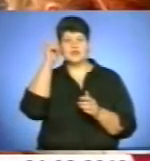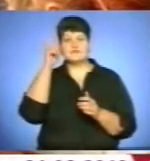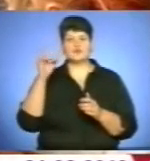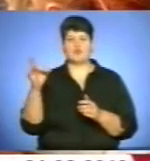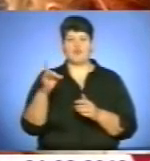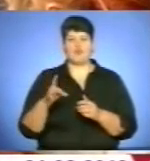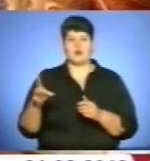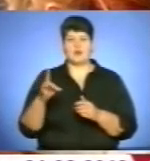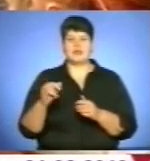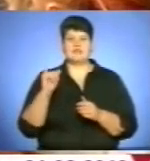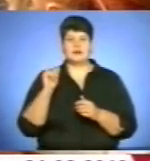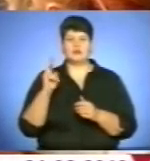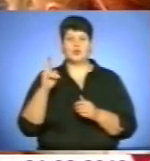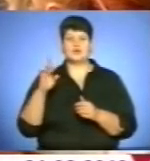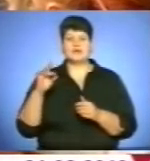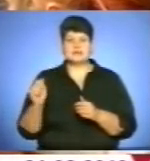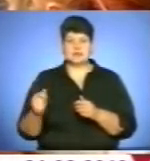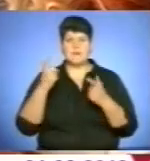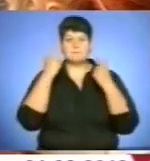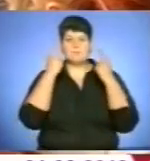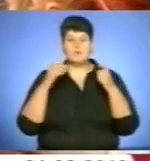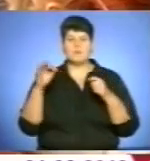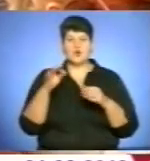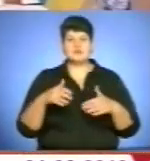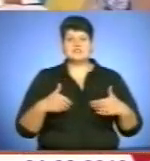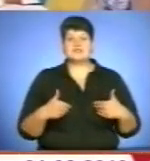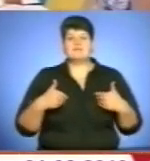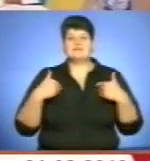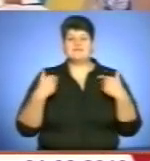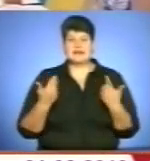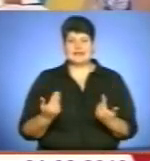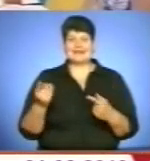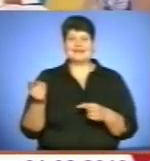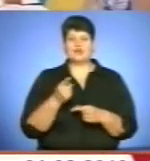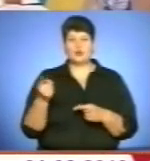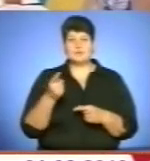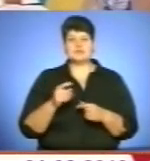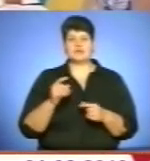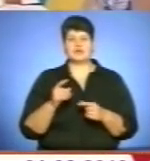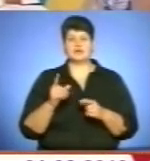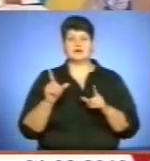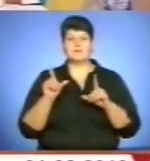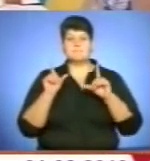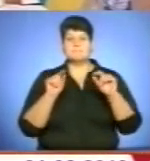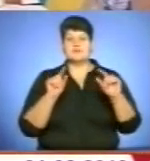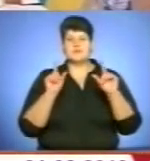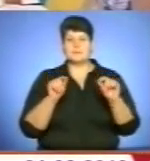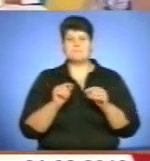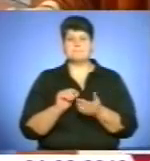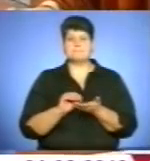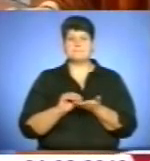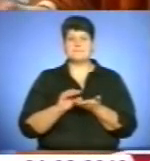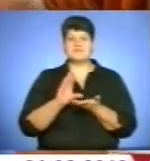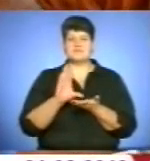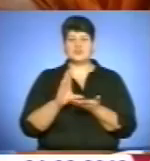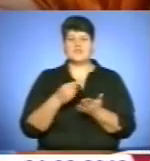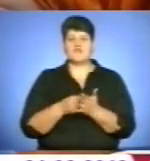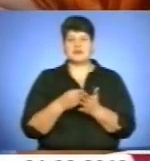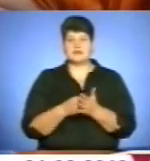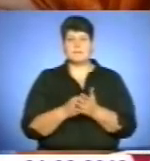районі. Іван Курницький повідомив і про звернення тернопільських перевізників щодо підвищення вартості проїзду у